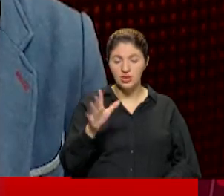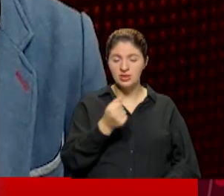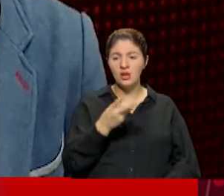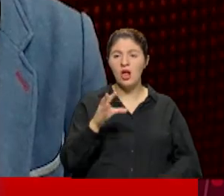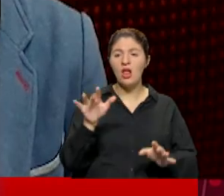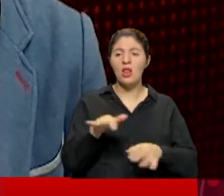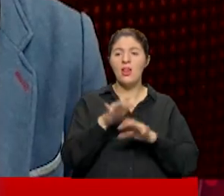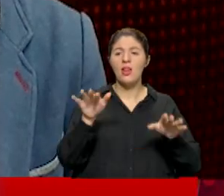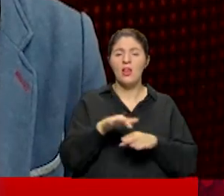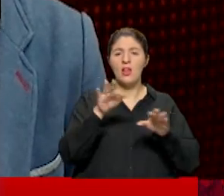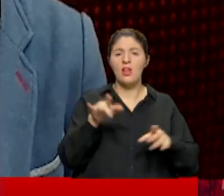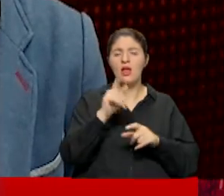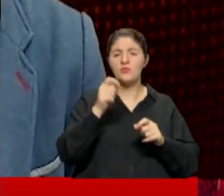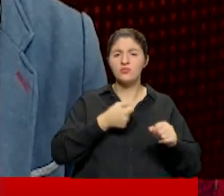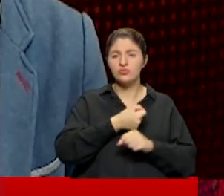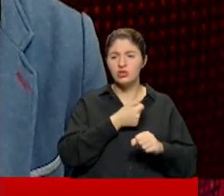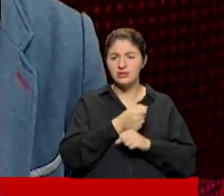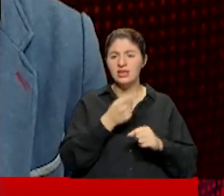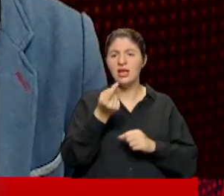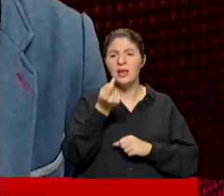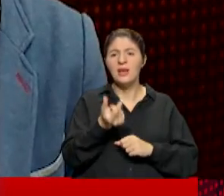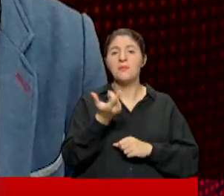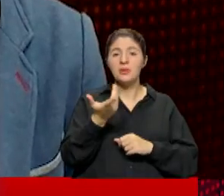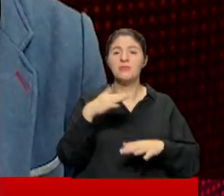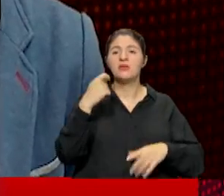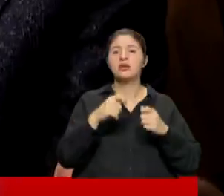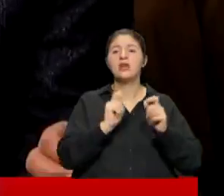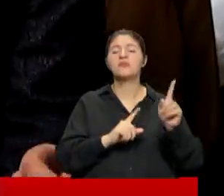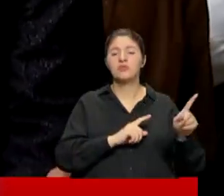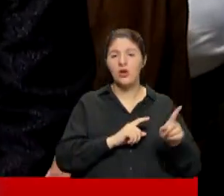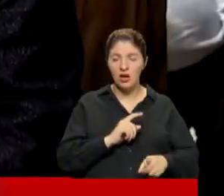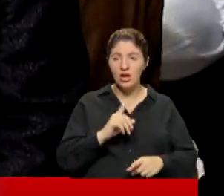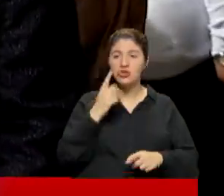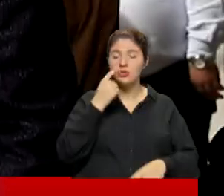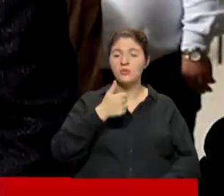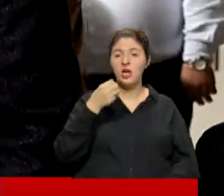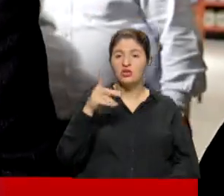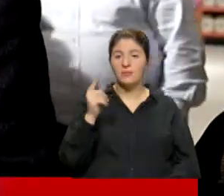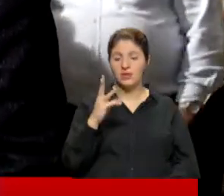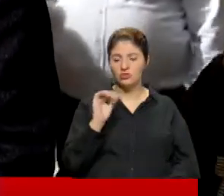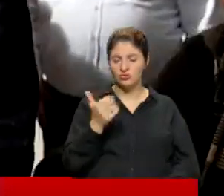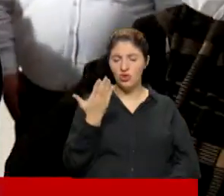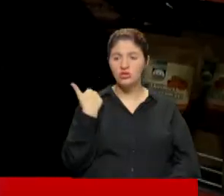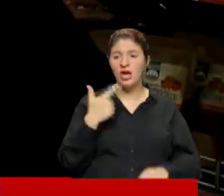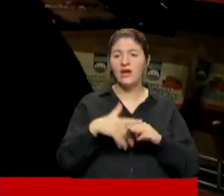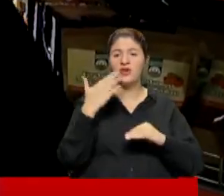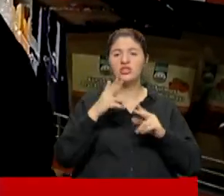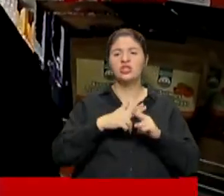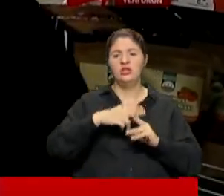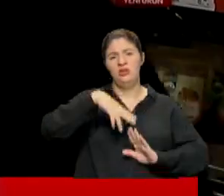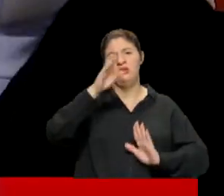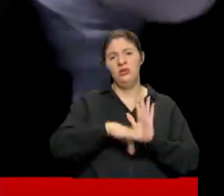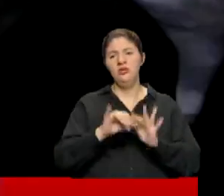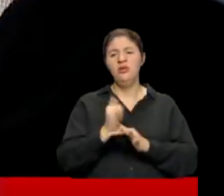Manipüle ederek yaptığı mücadelenin çeyreğini bile Merkez Bankası yapmıyor Cumhurbaşkanı Erdoğan daha birkaç gün önce enflasyonu hızla